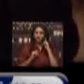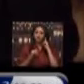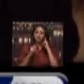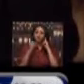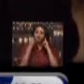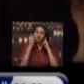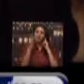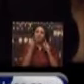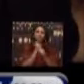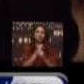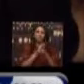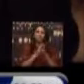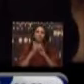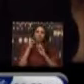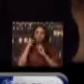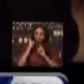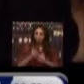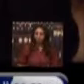35 سنة ما اشتغلتش،